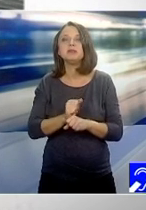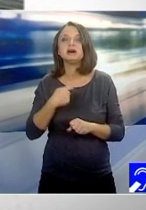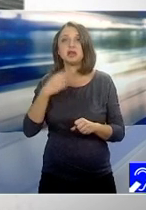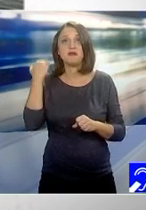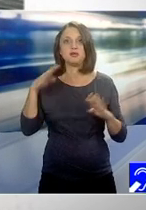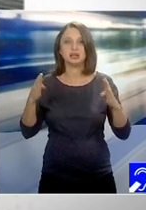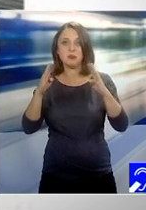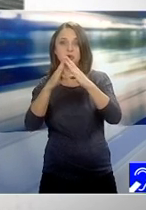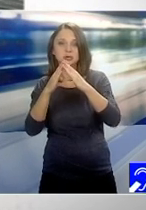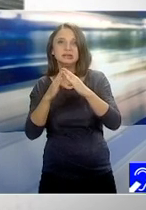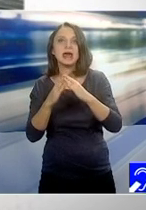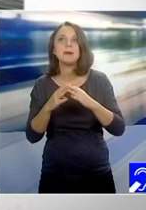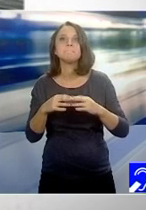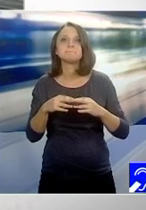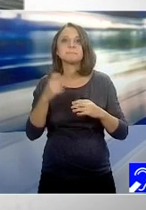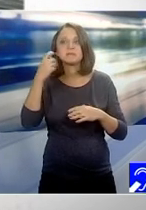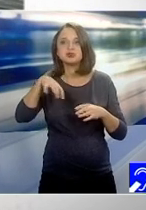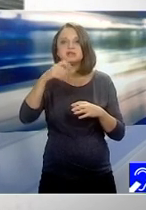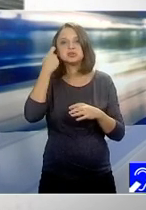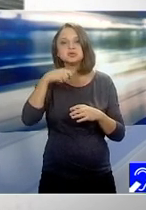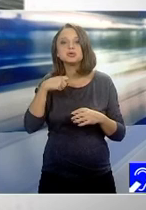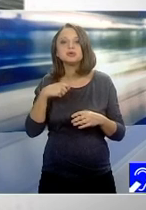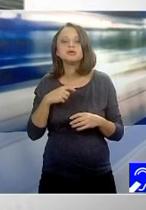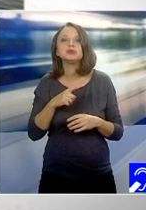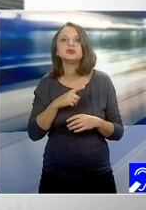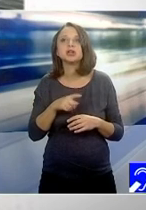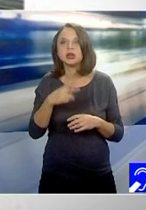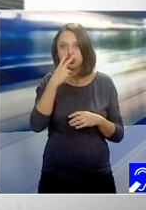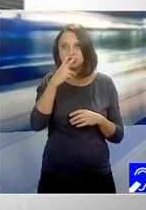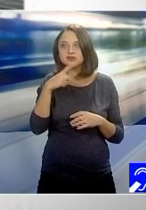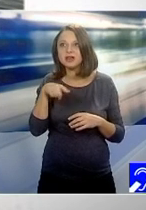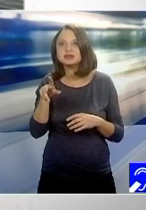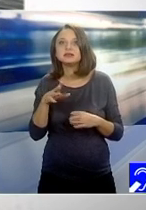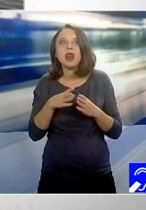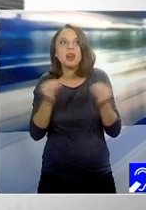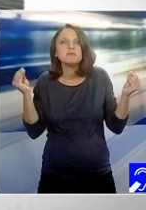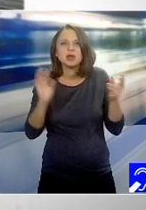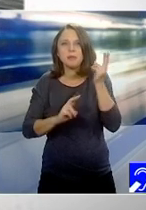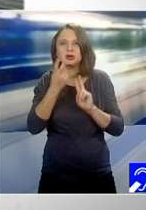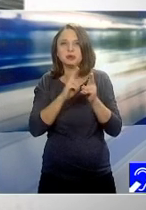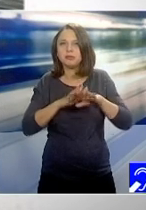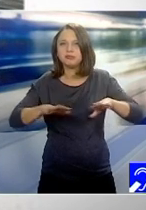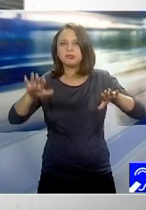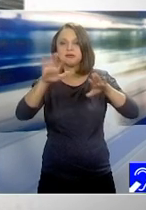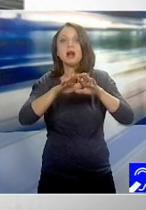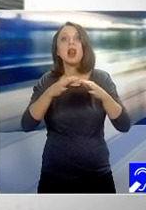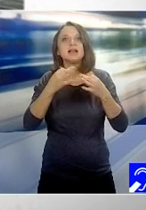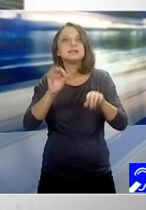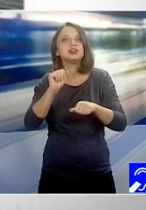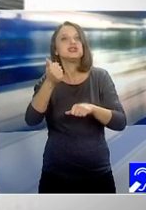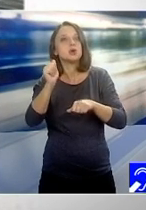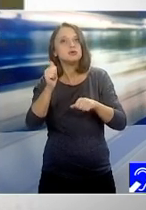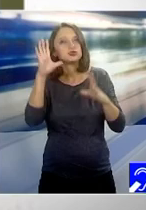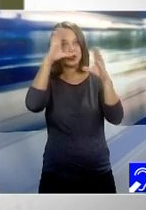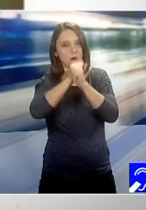în continuare se taie pe rupte și mergi câte 10 km și nu vezi un hectar de pădure intactă și la fel, pe la 10-11 seara încep coloanele